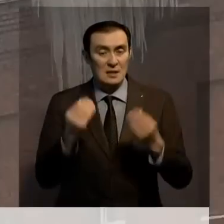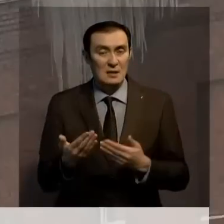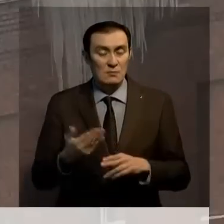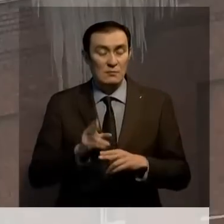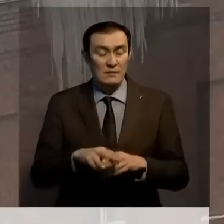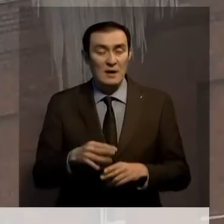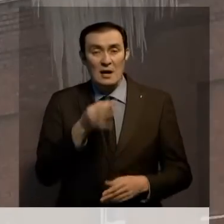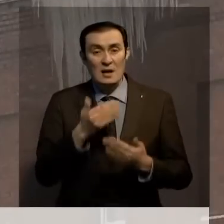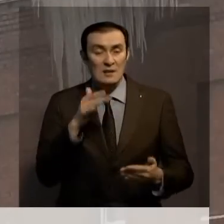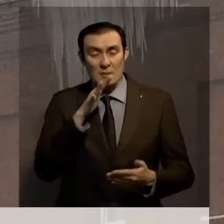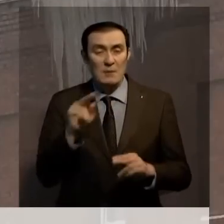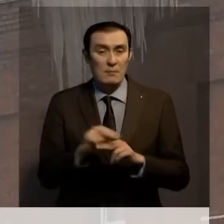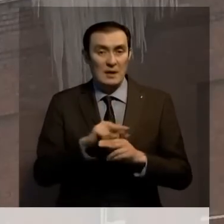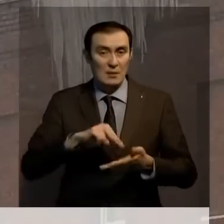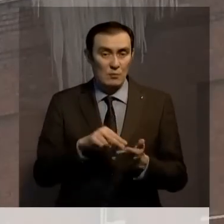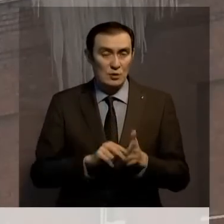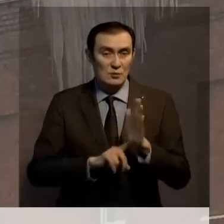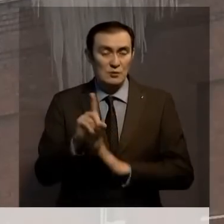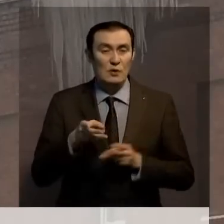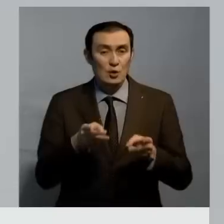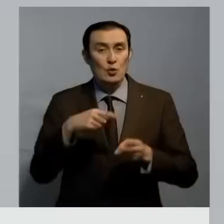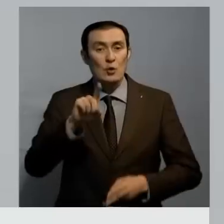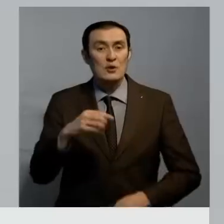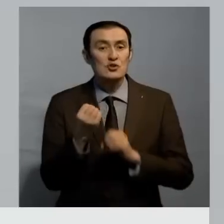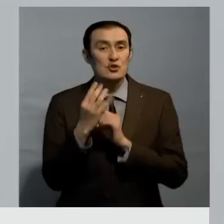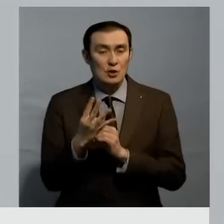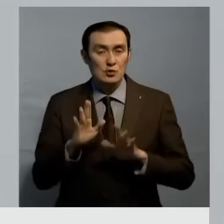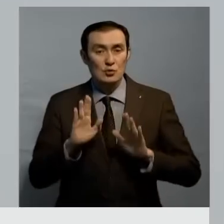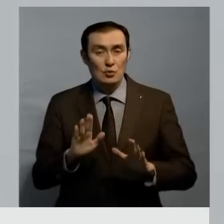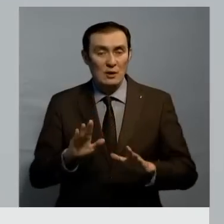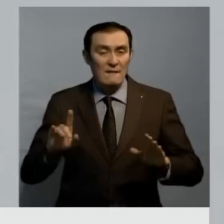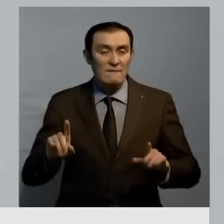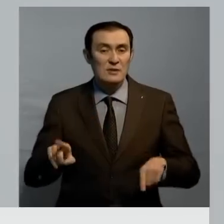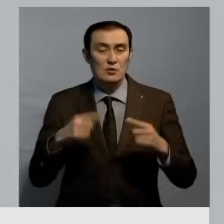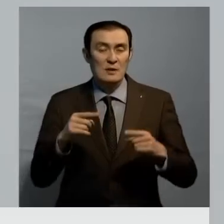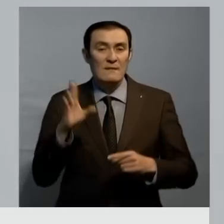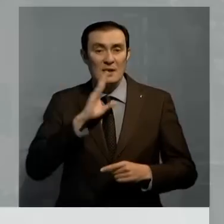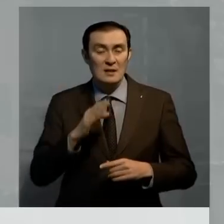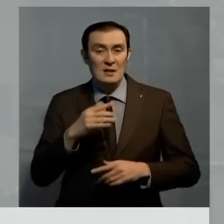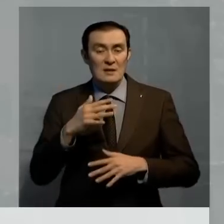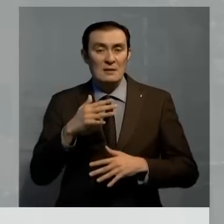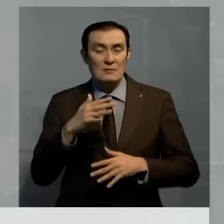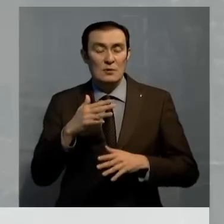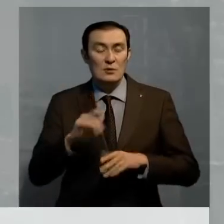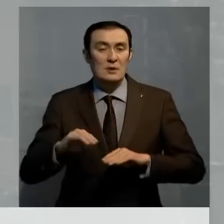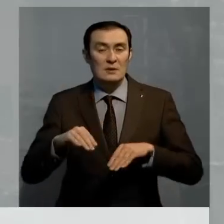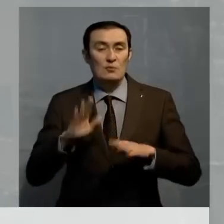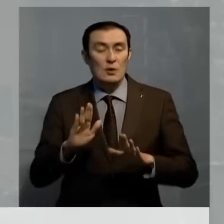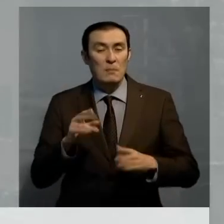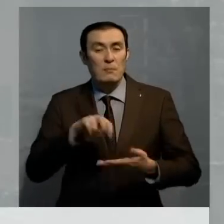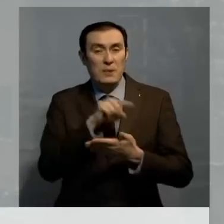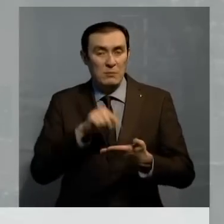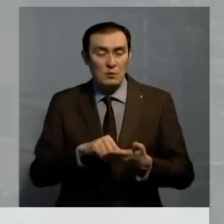Раньше времени после планового ремонта запущен и котел номер 14. Только возросшая циркуляция воды в системе доставила проблем,